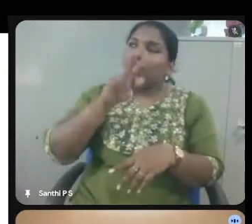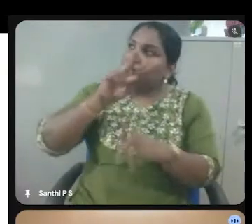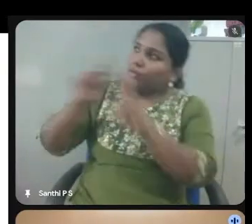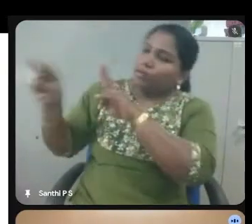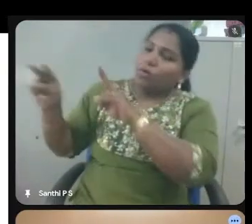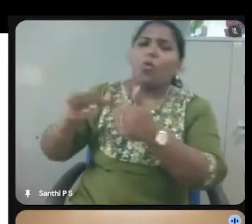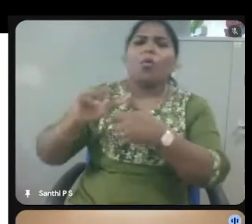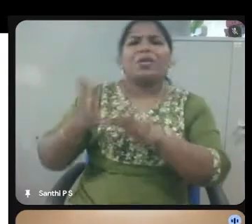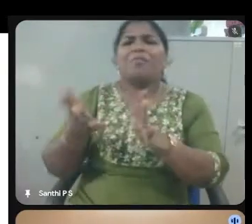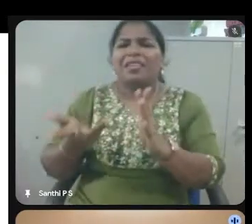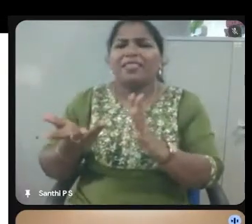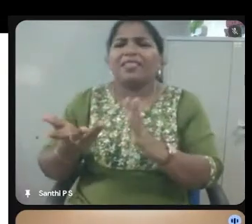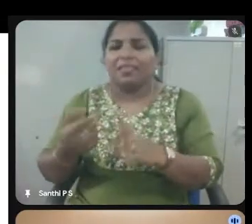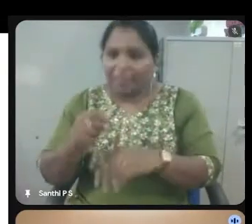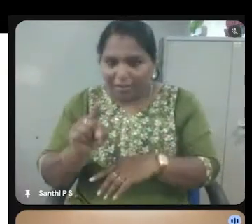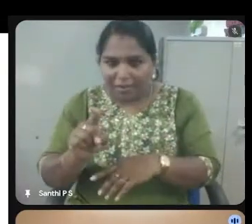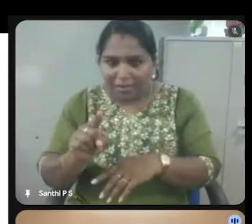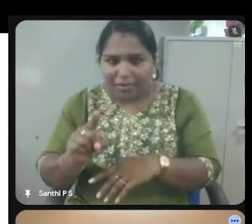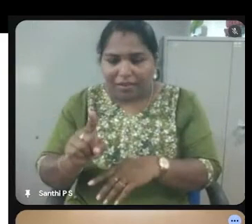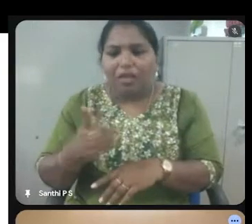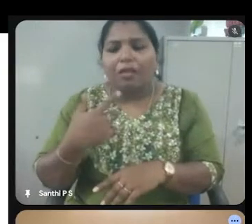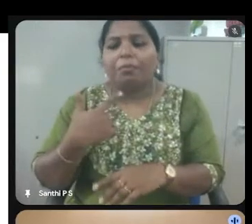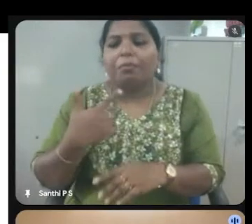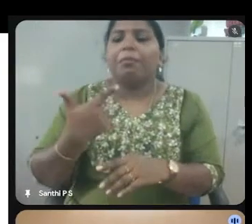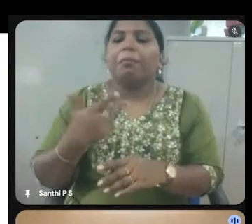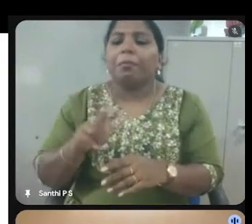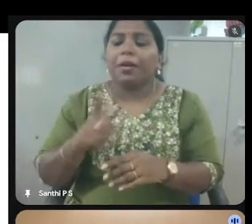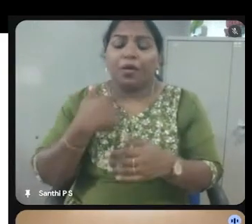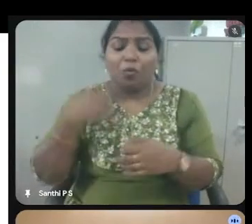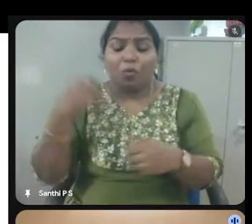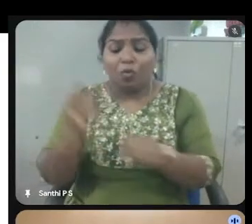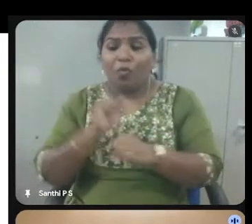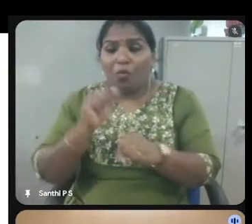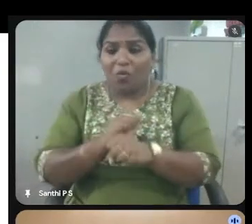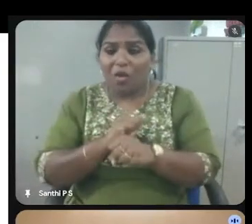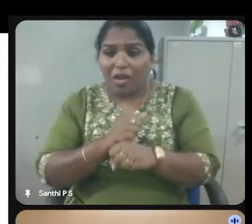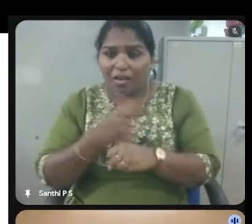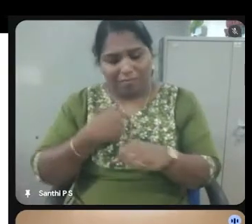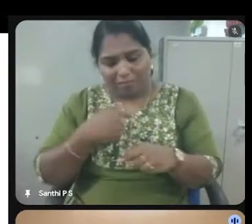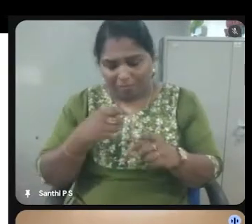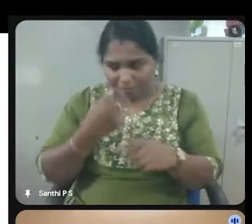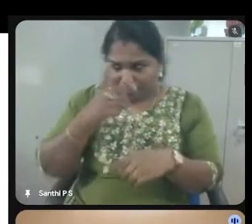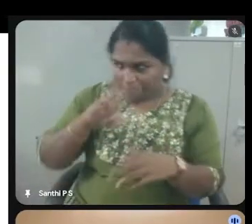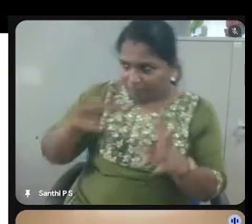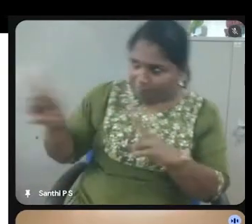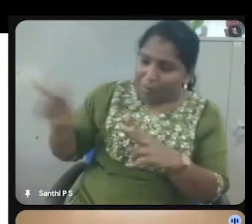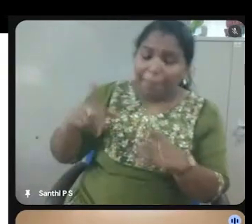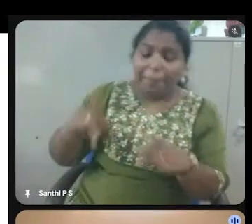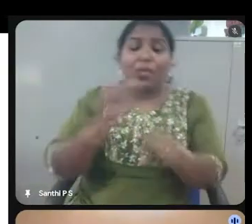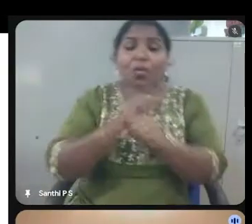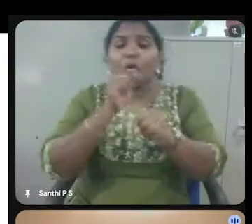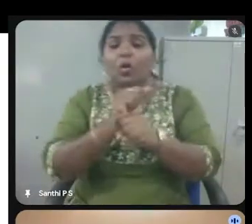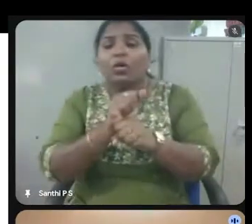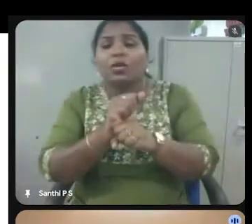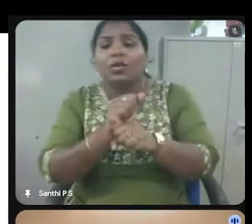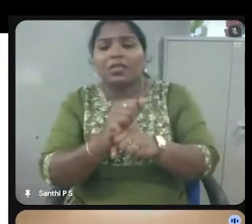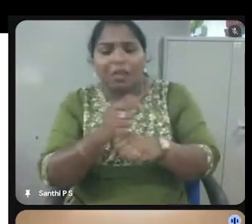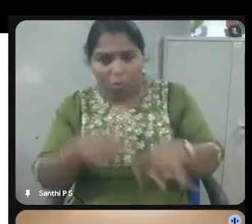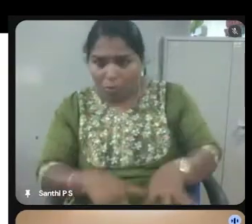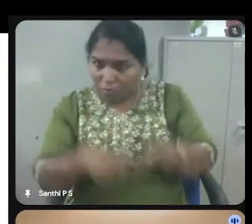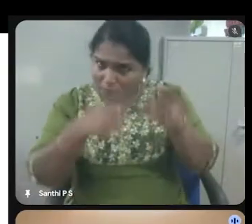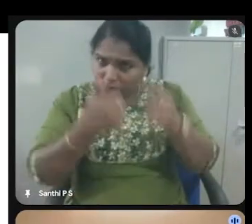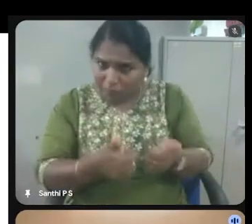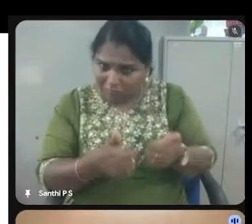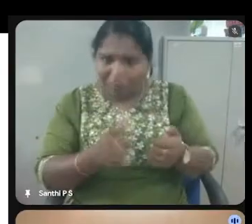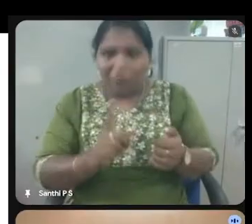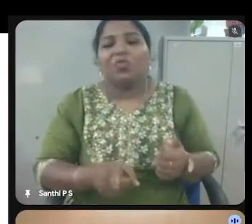അല്ലെ. അപ്പൊ ആ ഒരു ശ്രദ്ധ ഞാൻ പറഞ്ഞോട് നിങ്ങൾ ശ്രദ്ധിക്കുന്നതിന്റെ ഒരു ക്വാണ്ടിറ്റി കുറയും. പക്ഷെ വലിയ ആൾക്കാർക്ക് നമുക്ക് ഡിവൈഡഡ് അറ്റൻഷൻ,